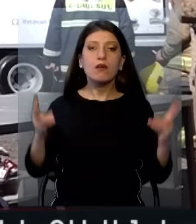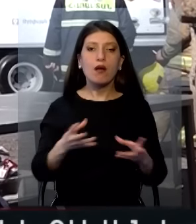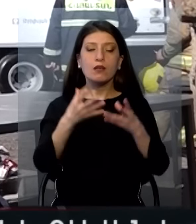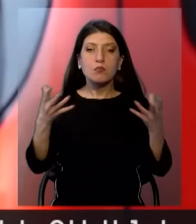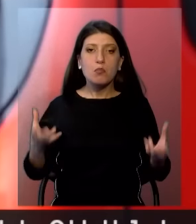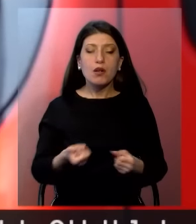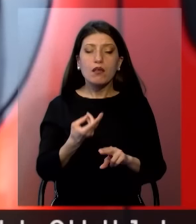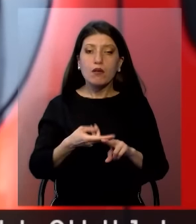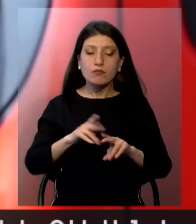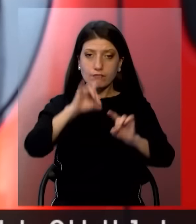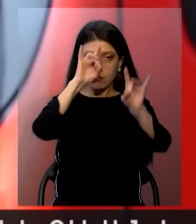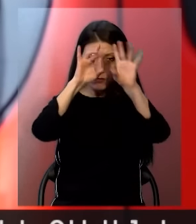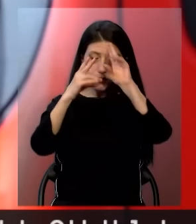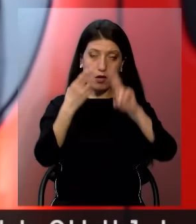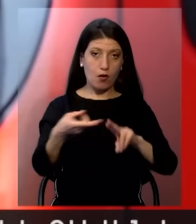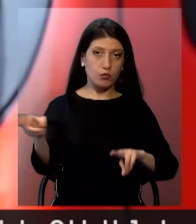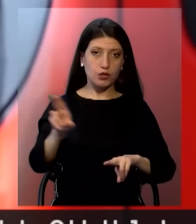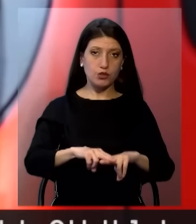ինչ։